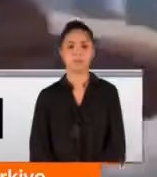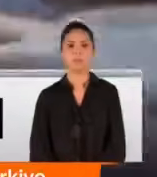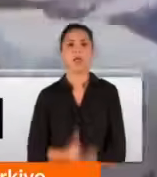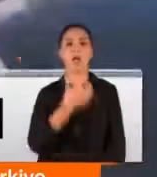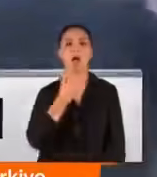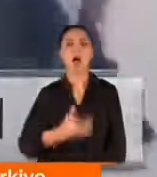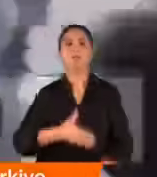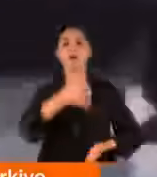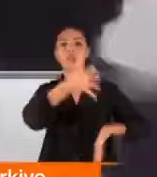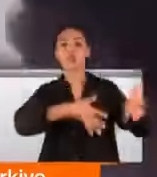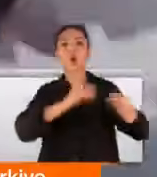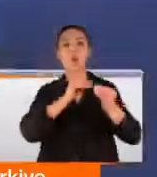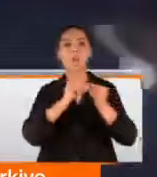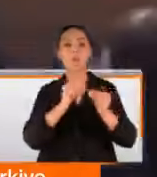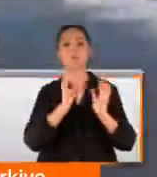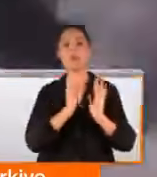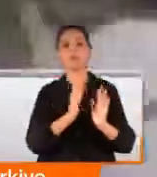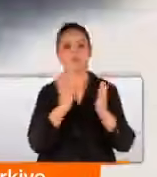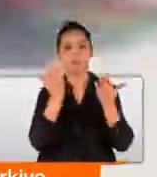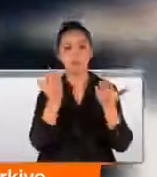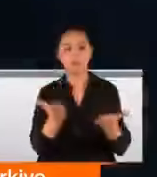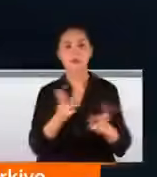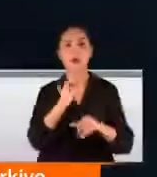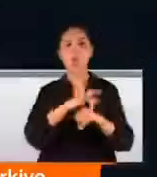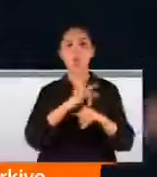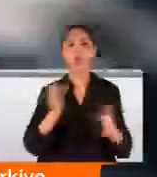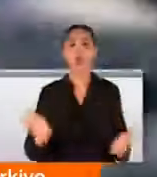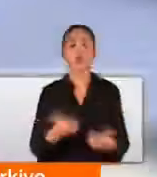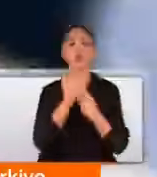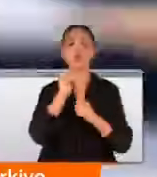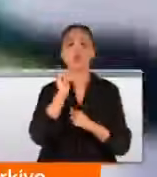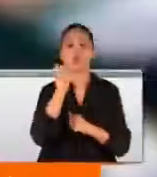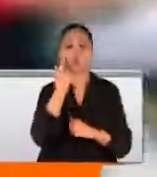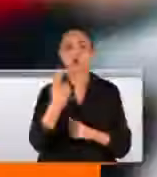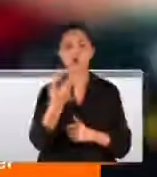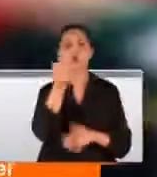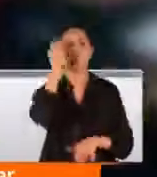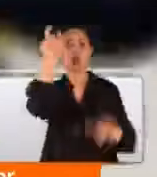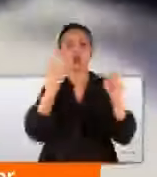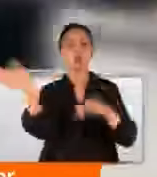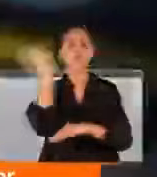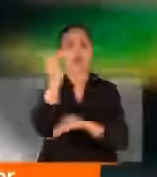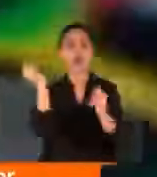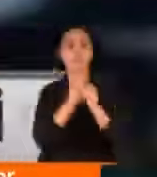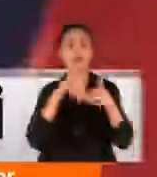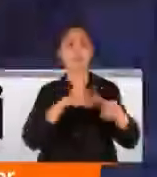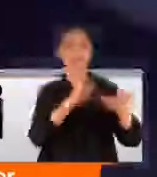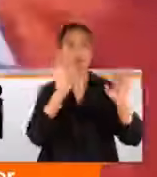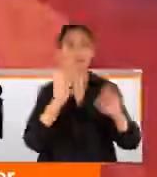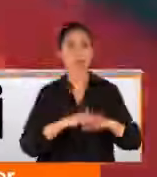Afganistan sokaklarındaki gerilimse halen devam ediyor. Ülkenin kurtuluş gününde on binlerce kişi bayraklarıyla